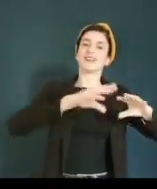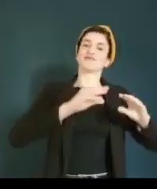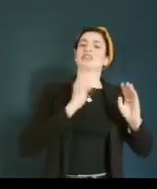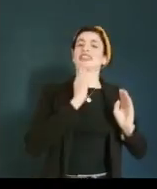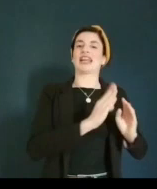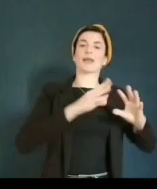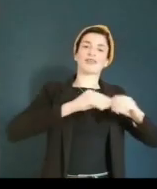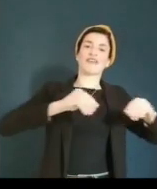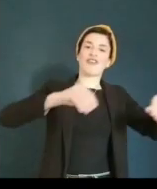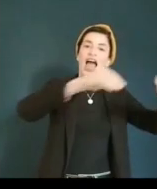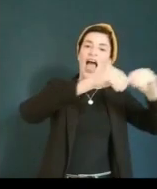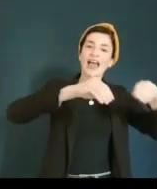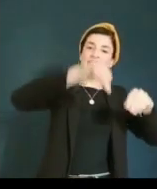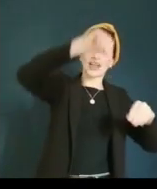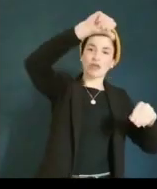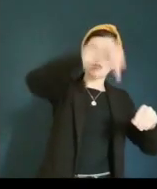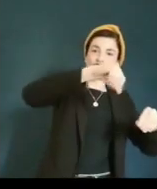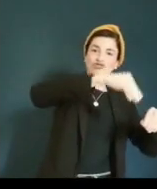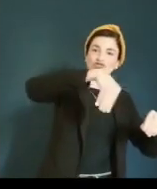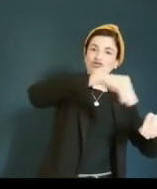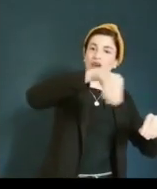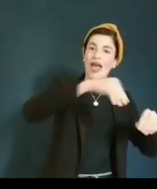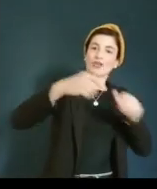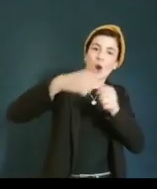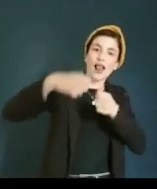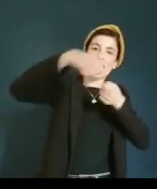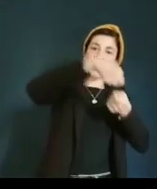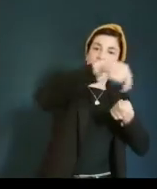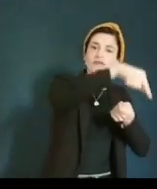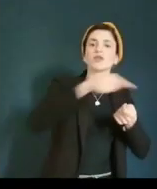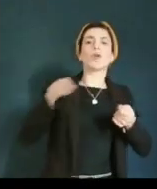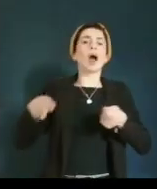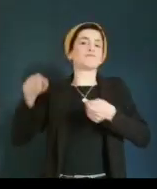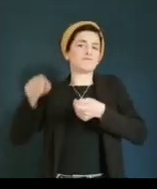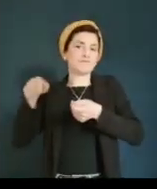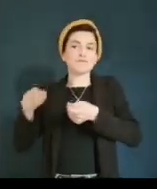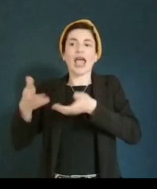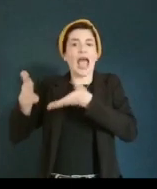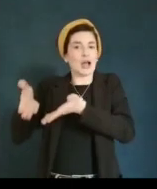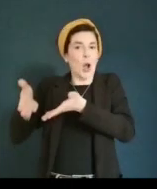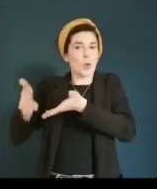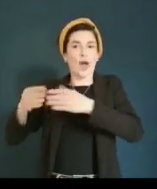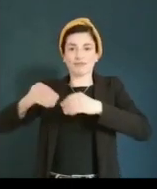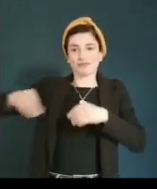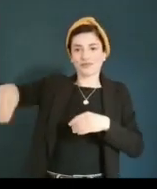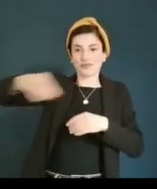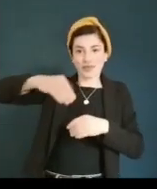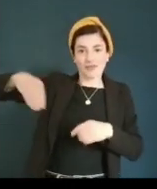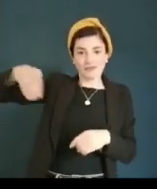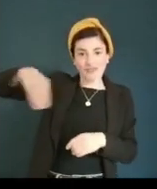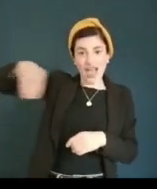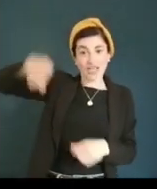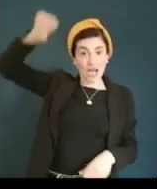fare direttamente la farina a fontana con al centro appunto il nostro lievito. Ecco qua, quindi lo